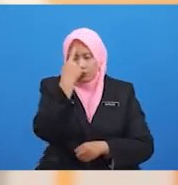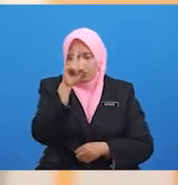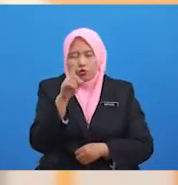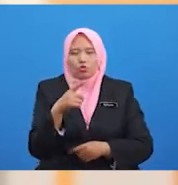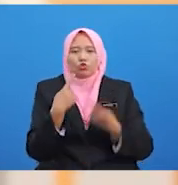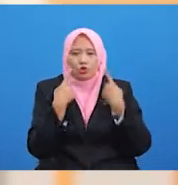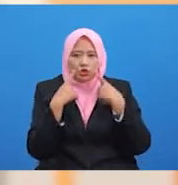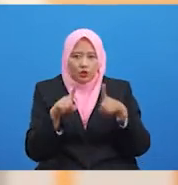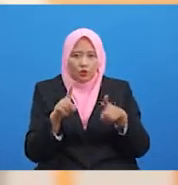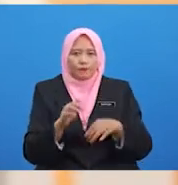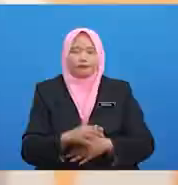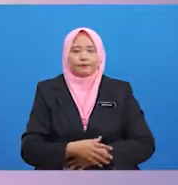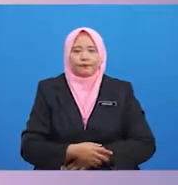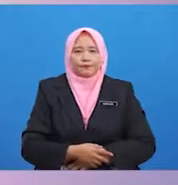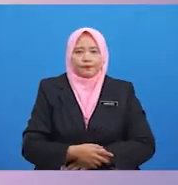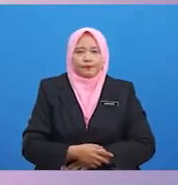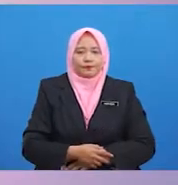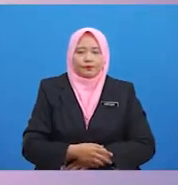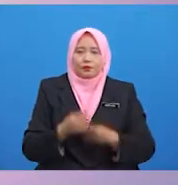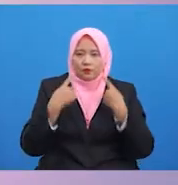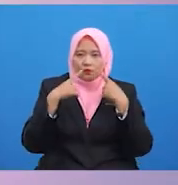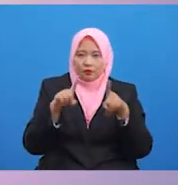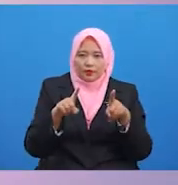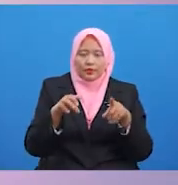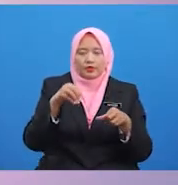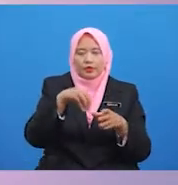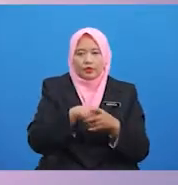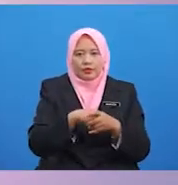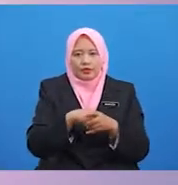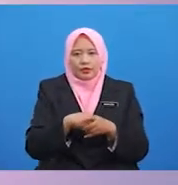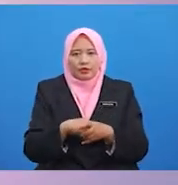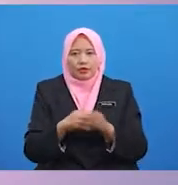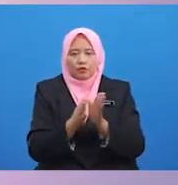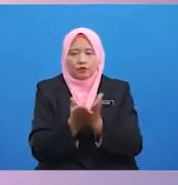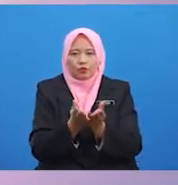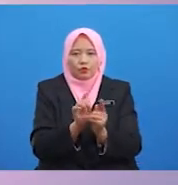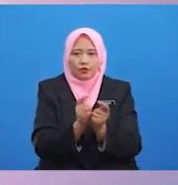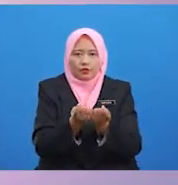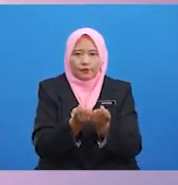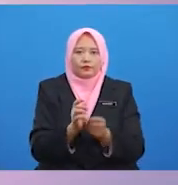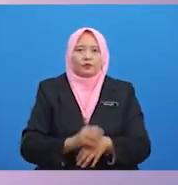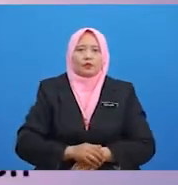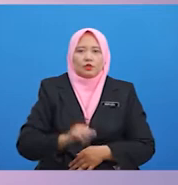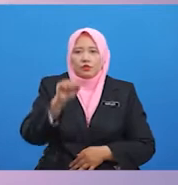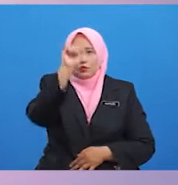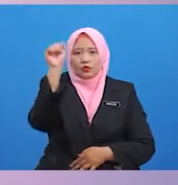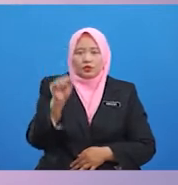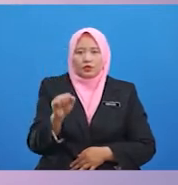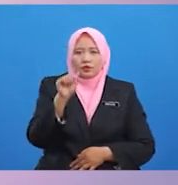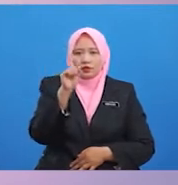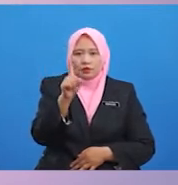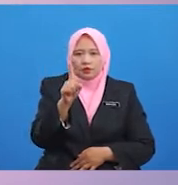semua jawapan ada di buku teks ya murid-murid. Soalan yang pertama,